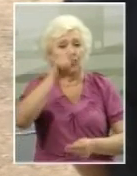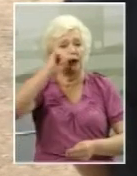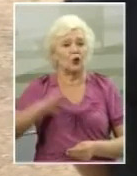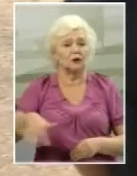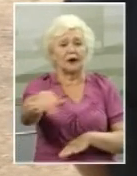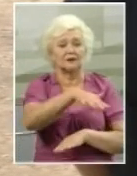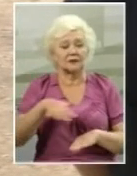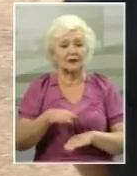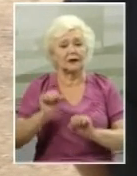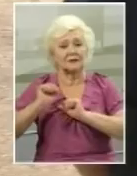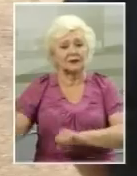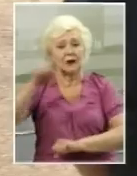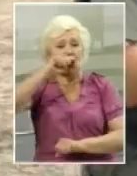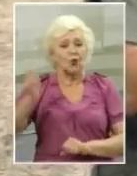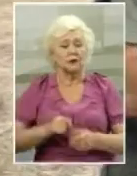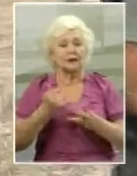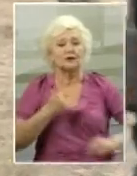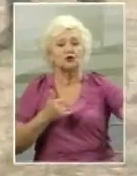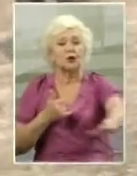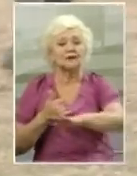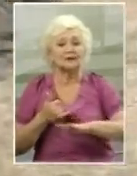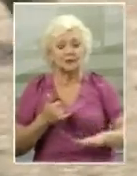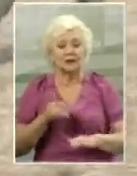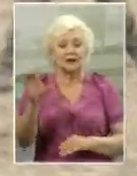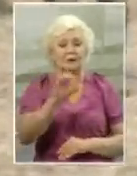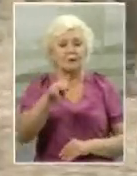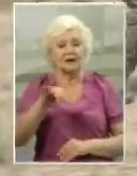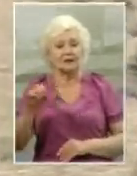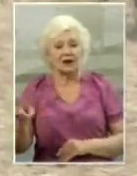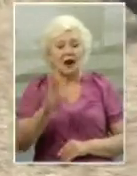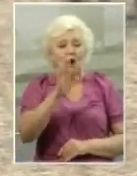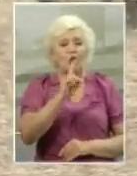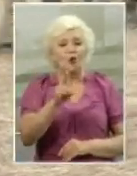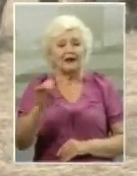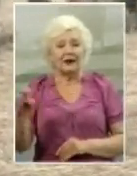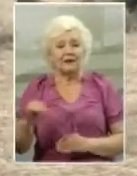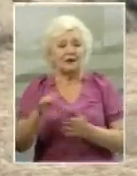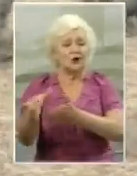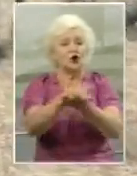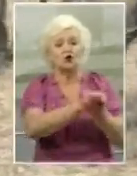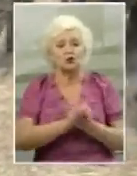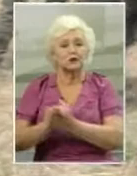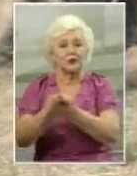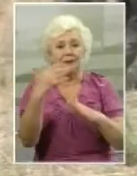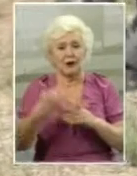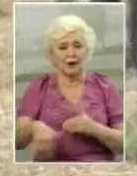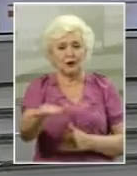народу і захисником української землі. Світлана Піцан, Владислав Купрієв, Суспільне, Херсон.